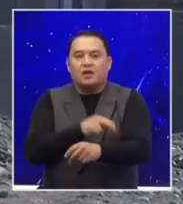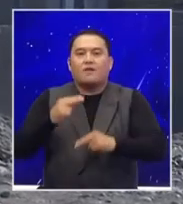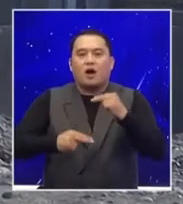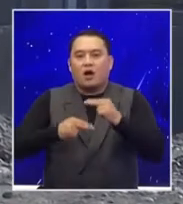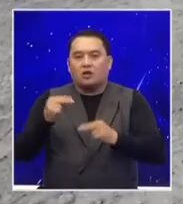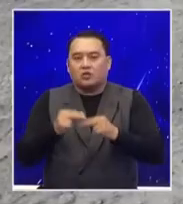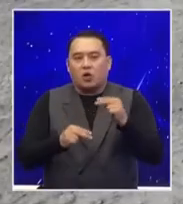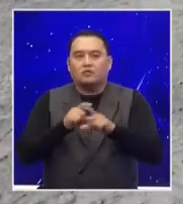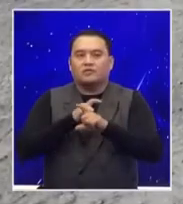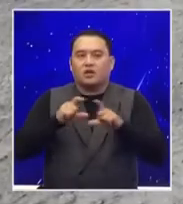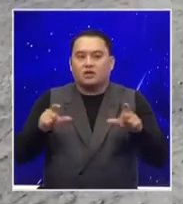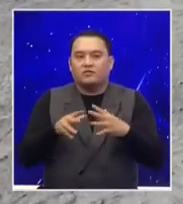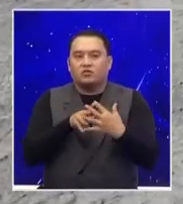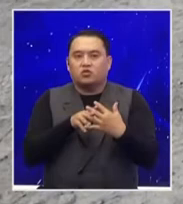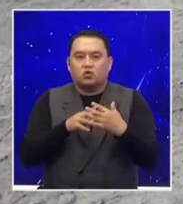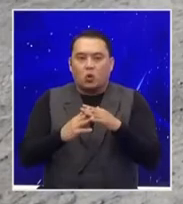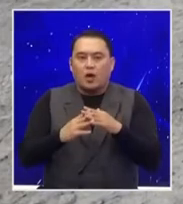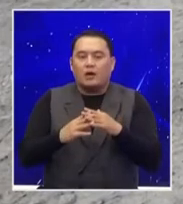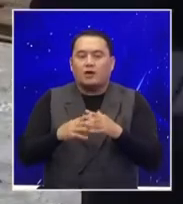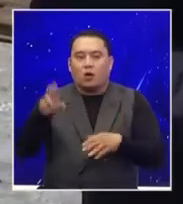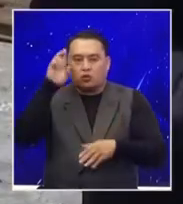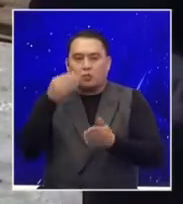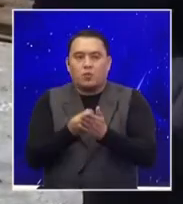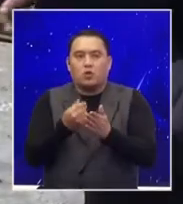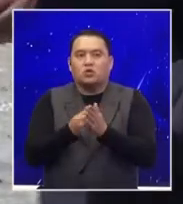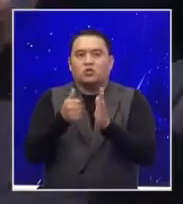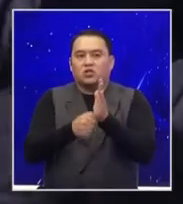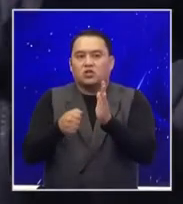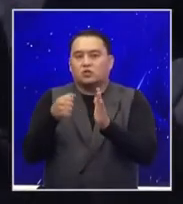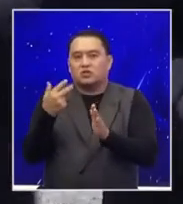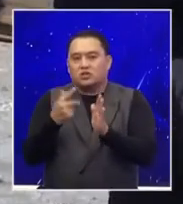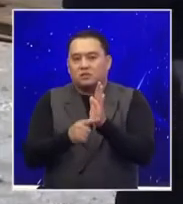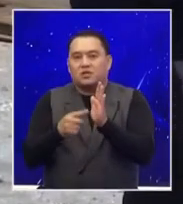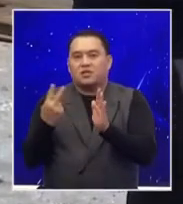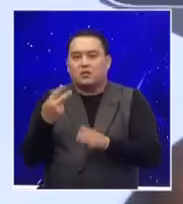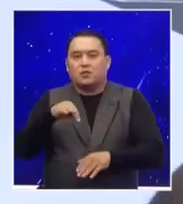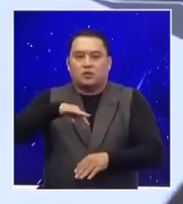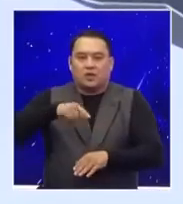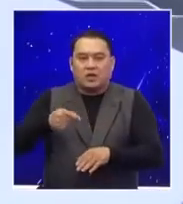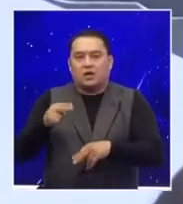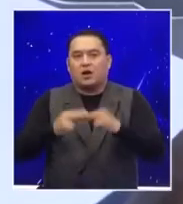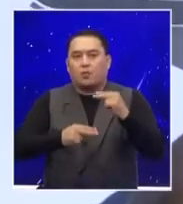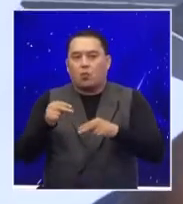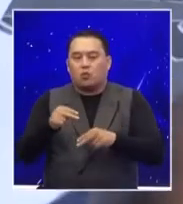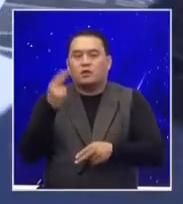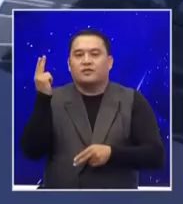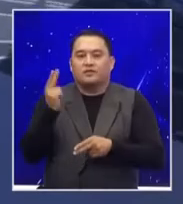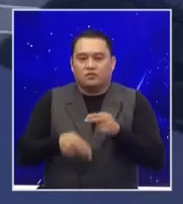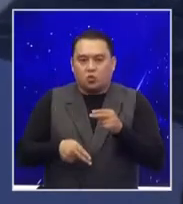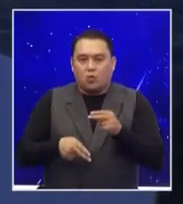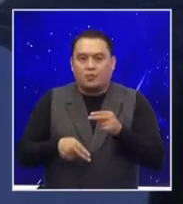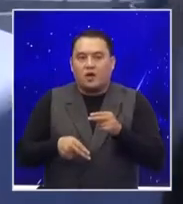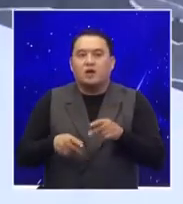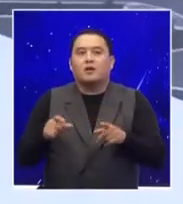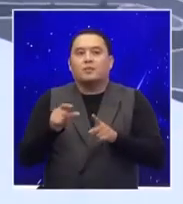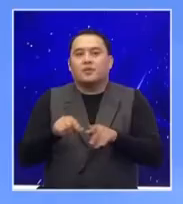возведение этого масштабного здания в поселке Балпакби из госбюджета выделено 673 миллиона тенге. Строительно-монтажные работы уже подходят к концу. По